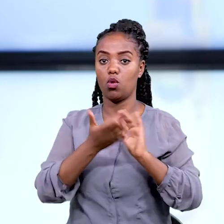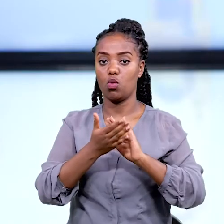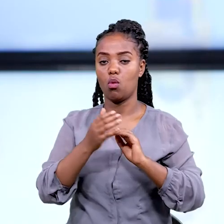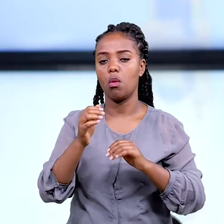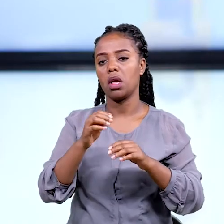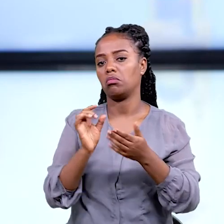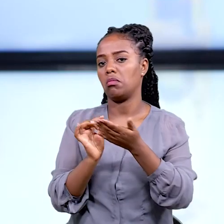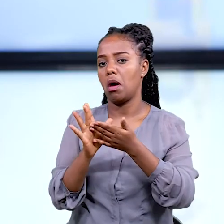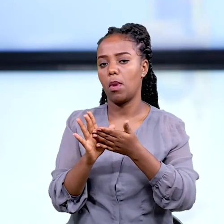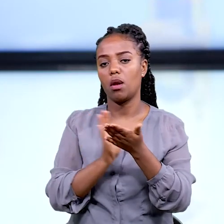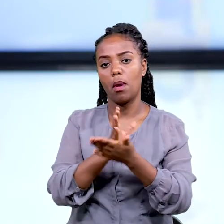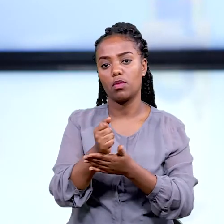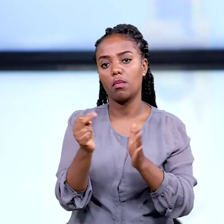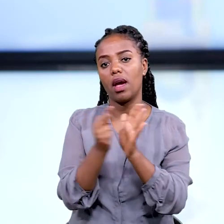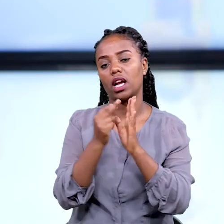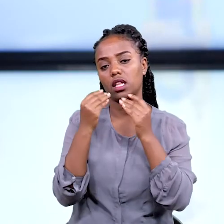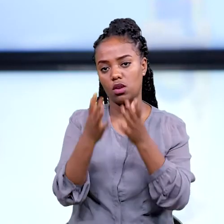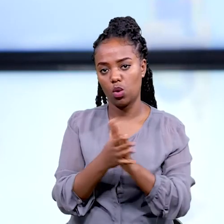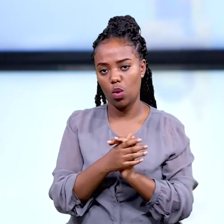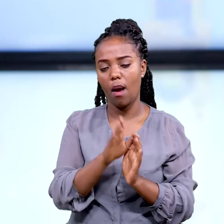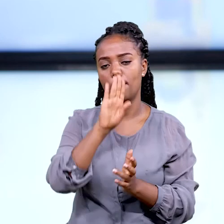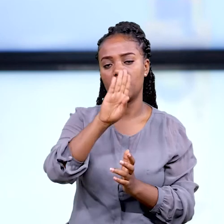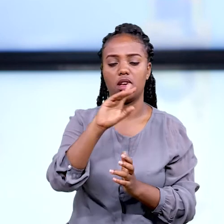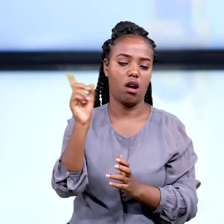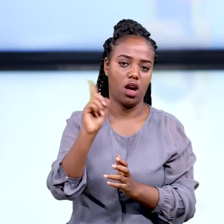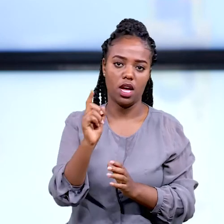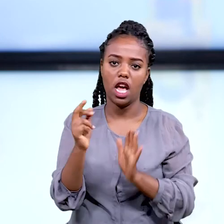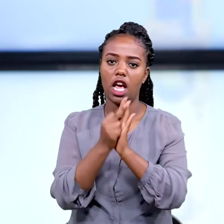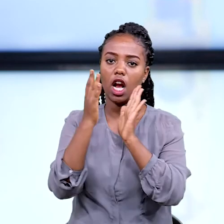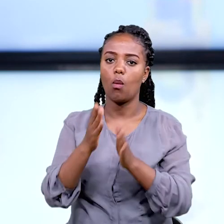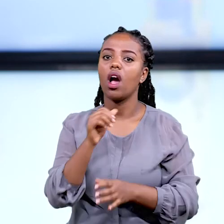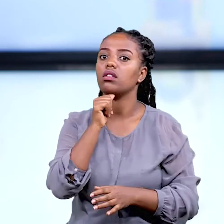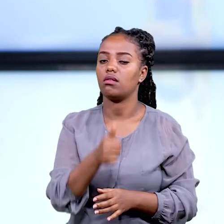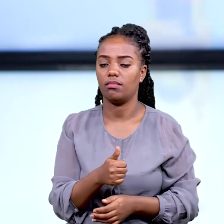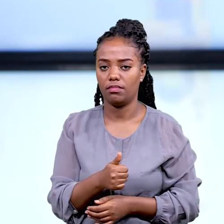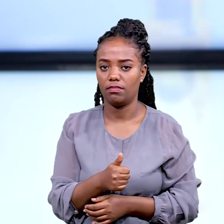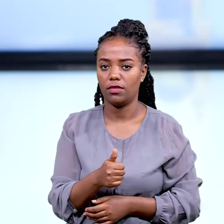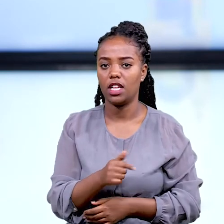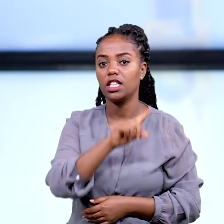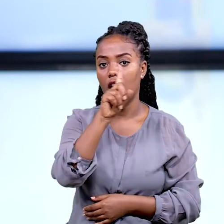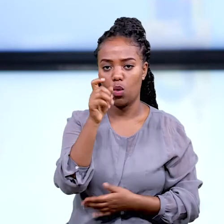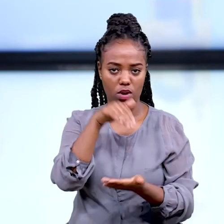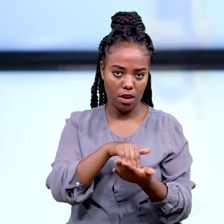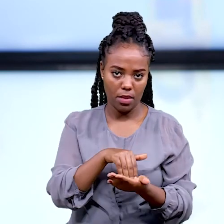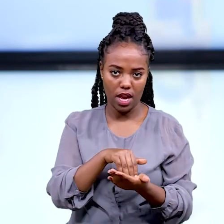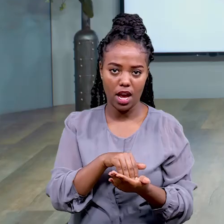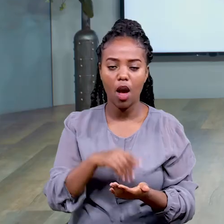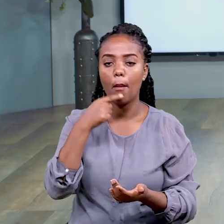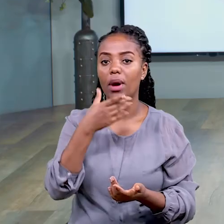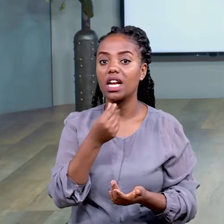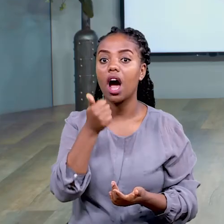በመሆኑ የማሰናበት መብቱን በህጉ ተሰጥቷል። ቢ አይ፣ ህጋዊ አይደለም። ጥያቄው